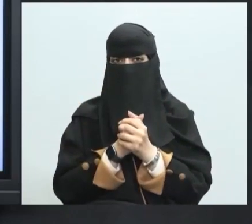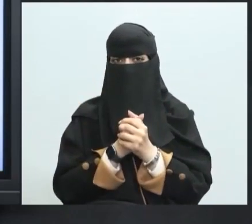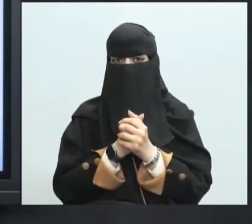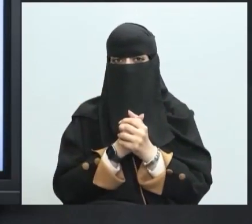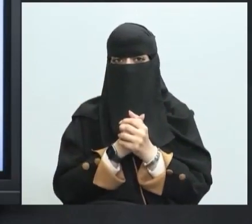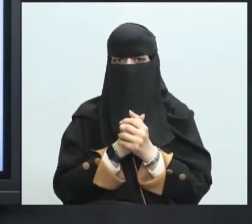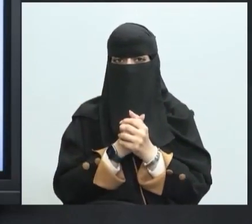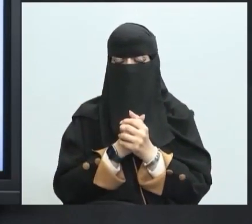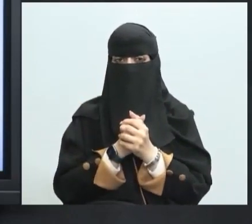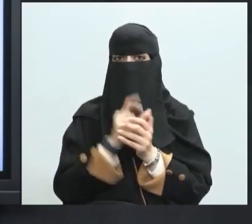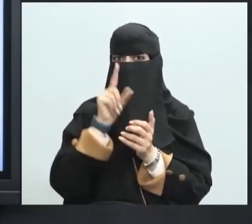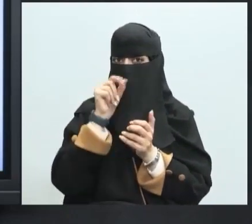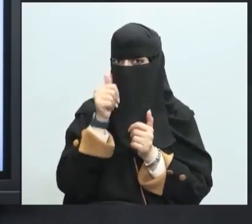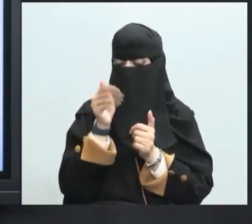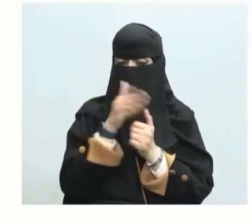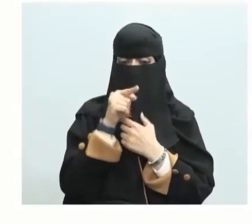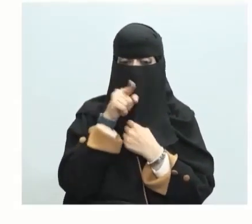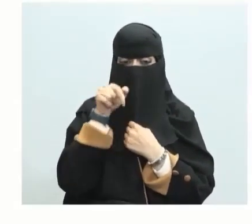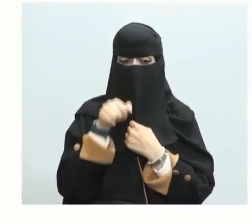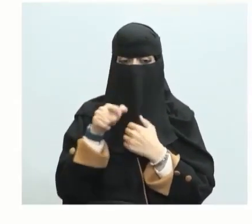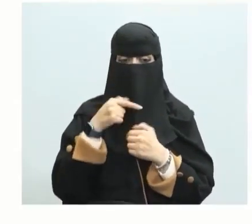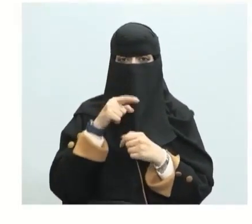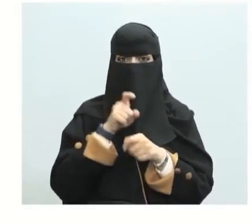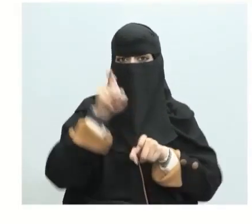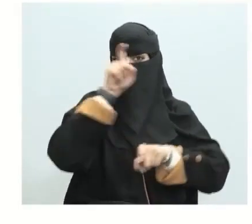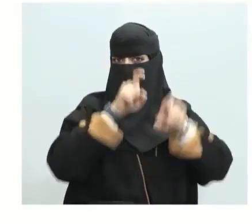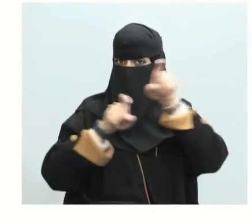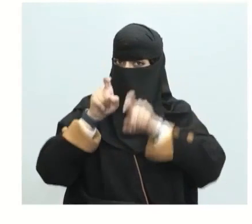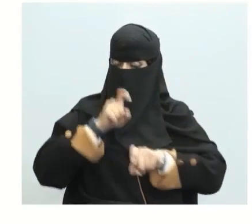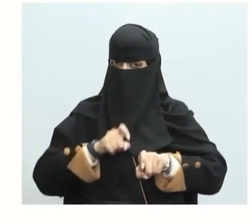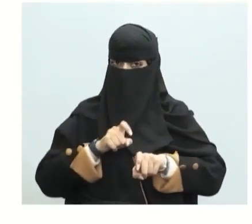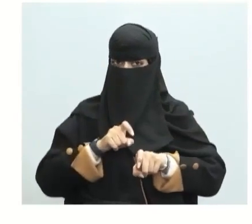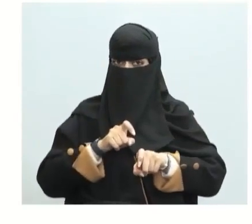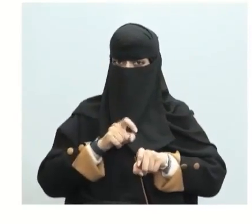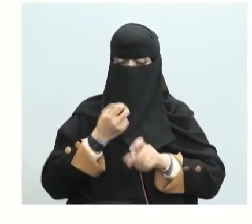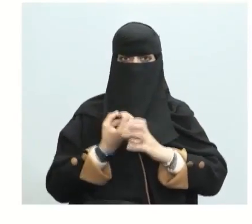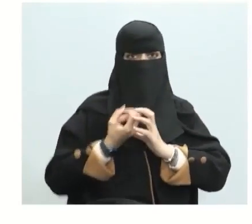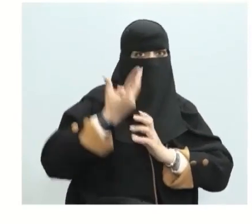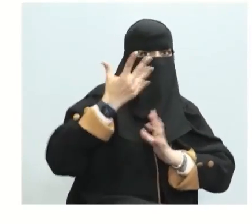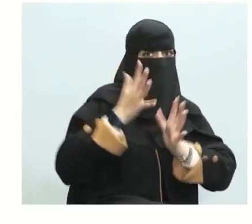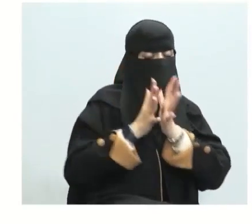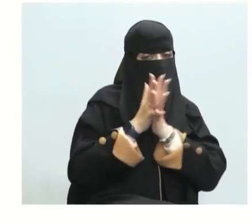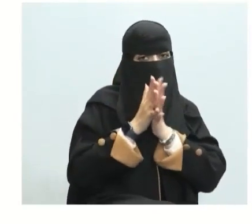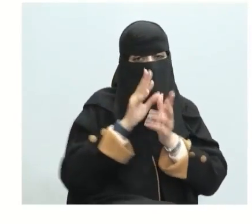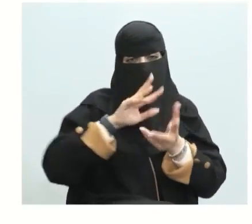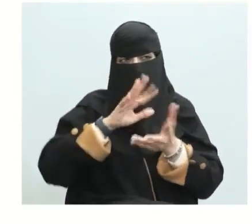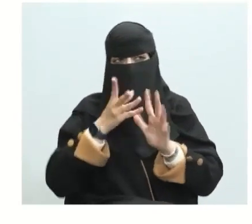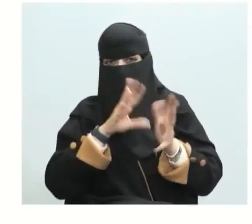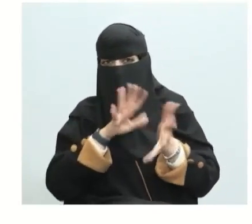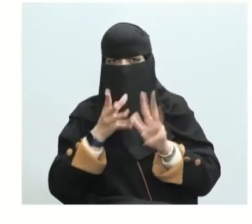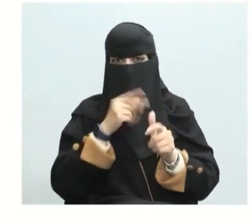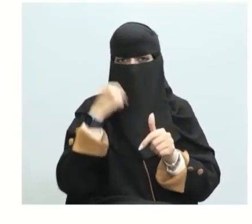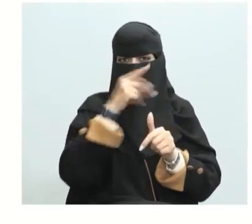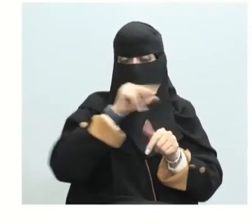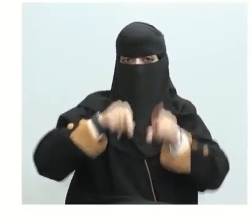المتلونه جميل احسنتم هنا طرح الاسئله والاثاره كذلك التشبيه